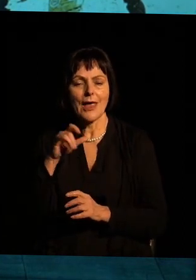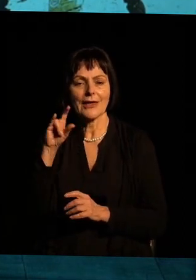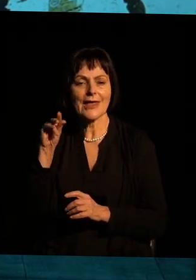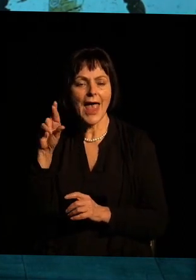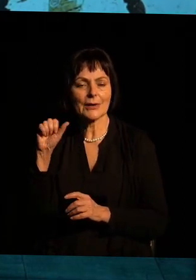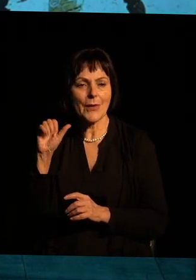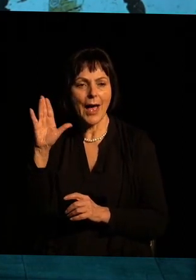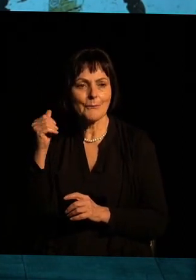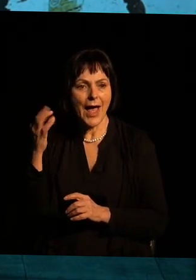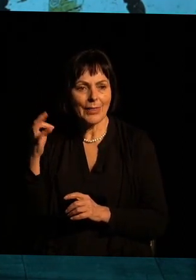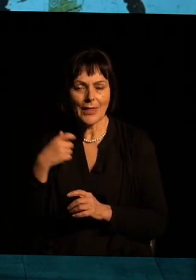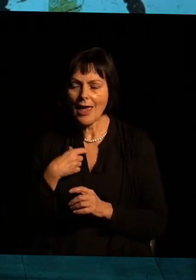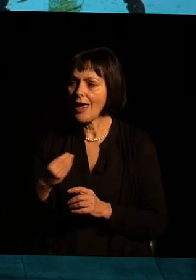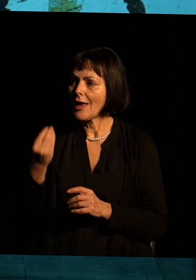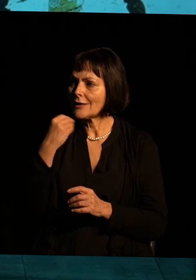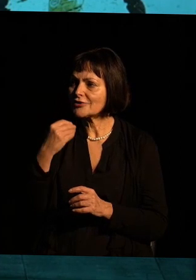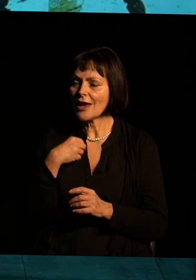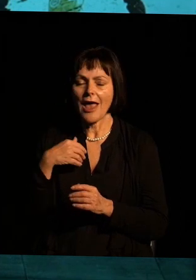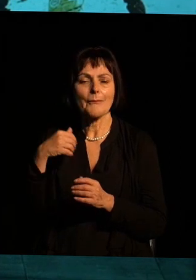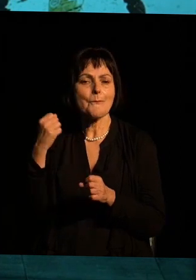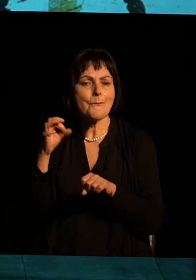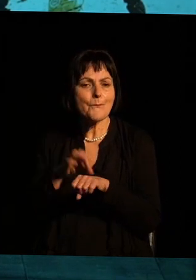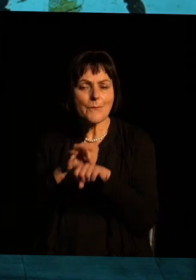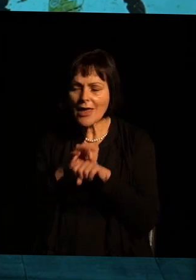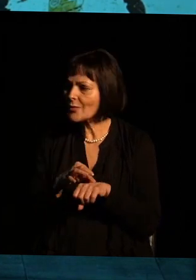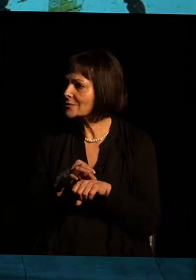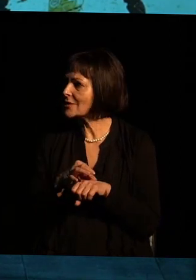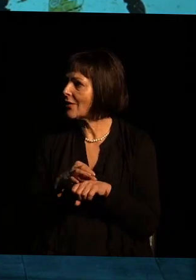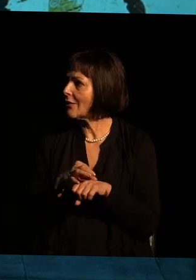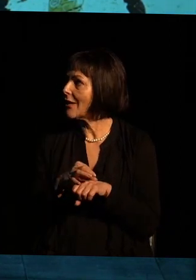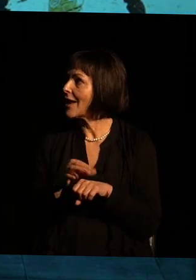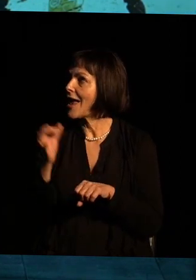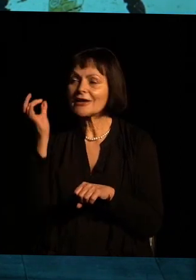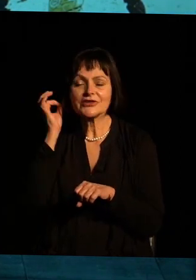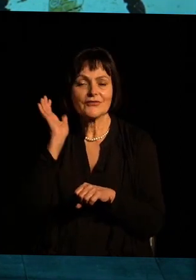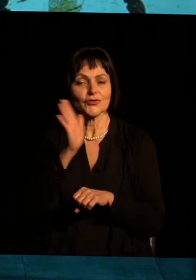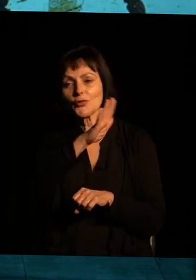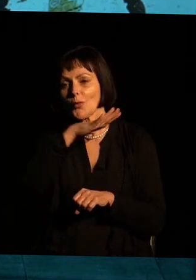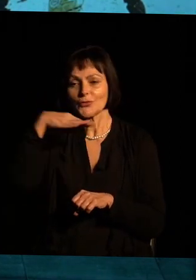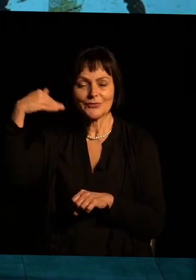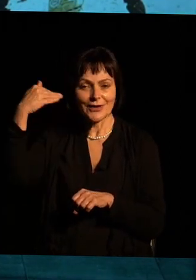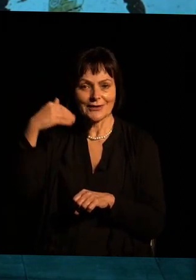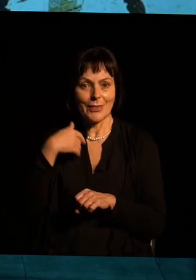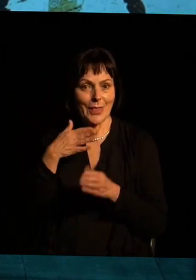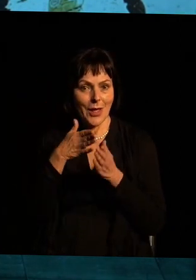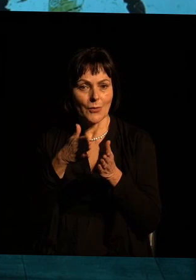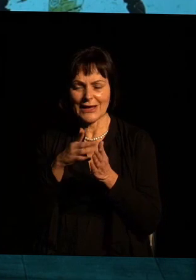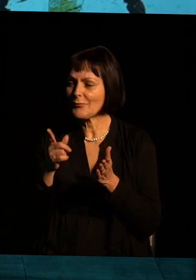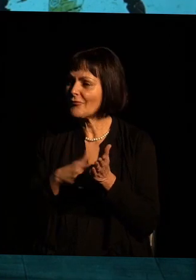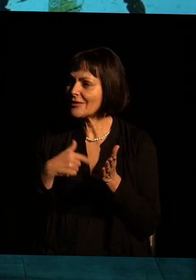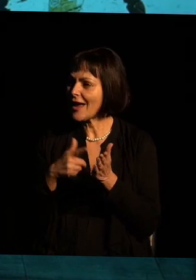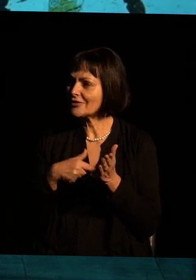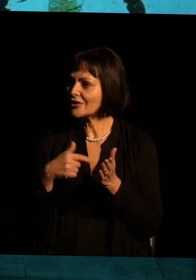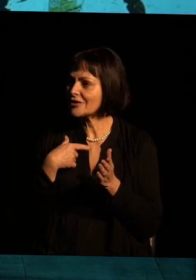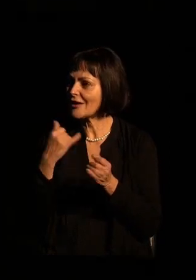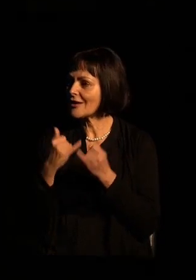gdzie je się w steki, gdzie dziewczyny są uśmiechnięte na ulicach, tam jest najczęściej